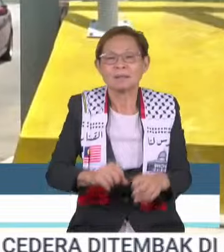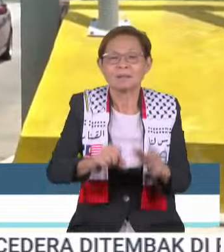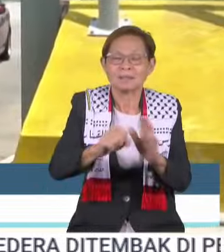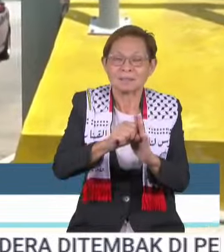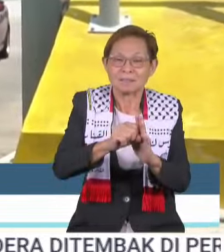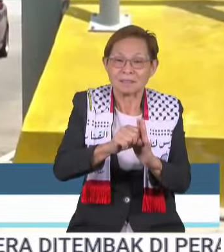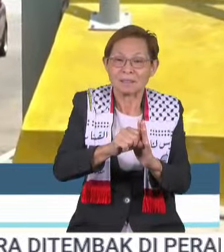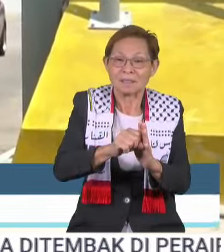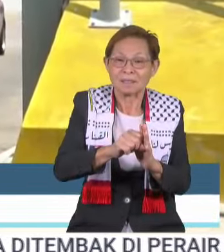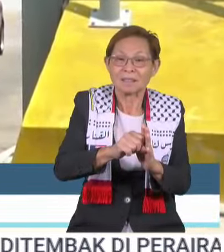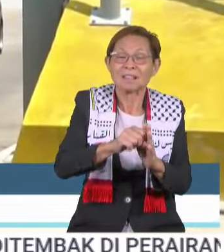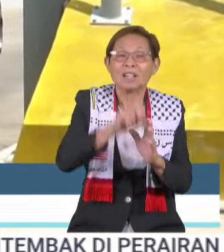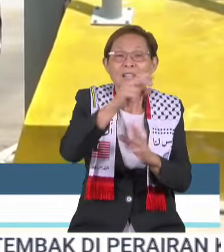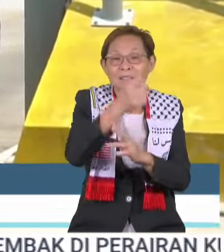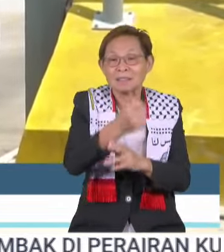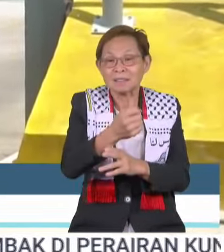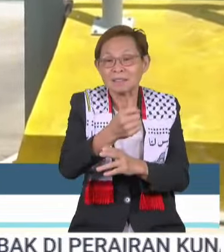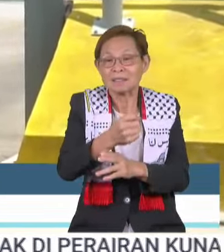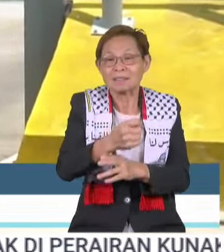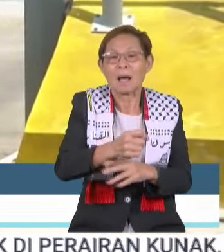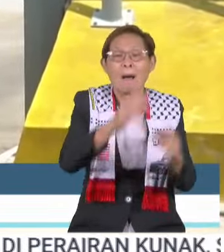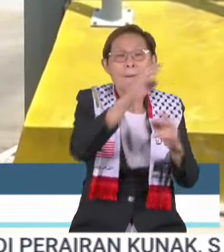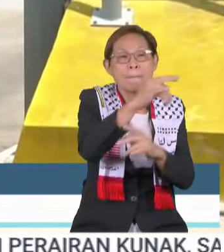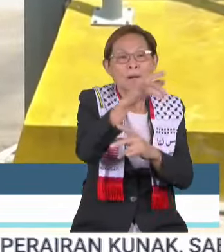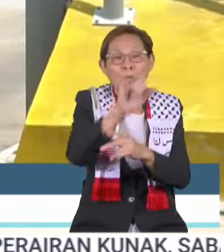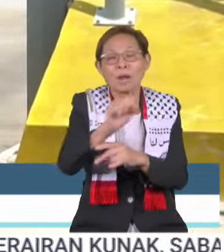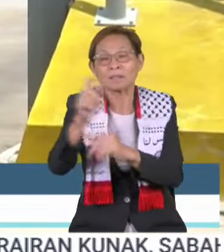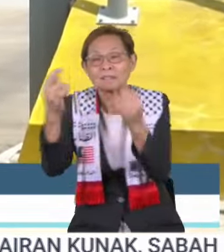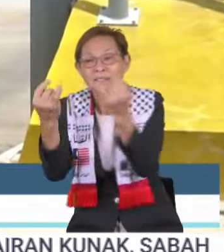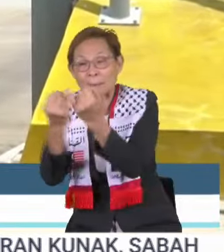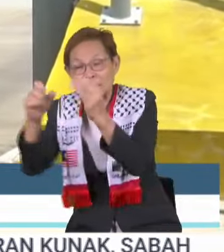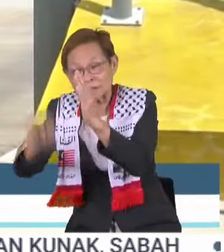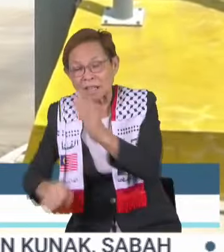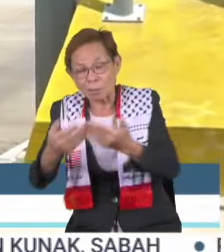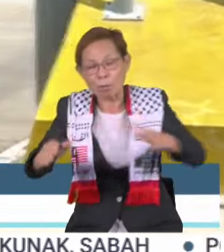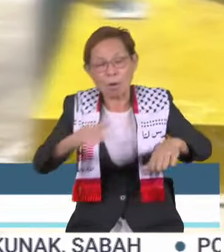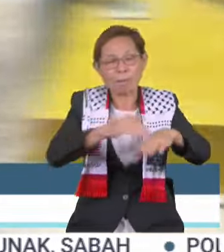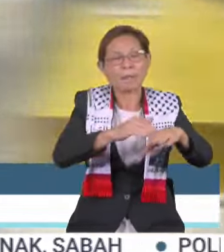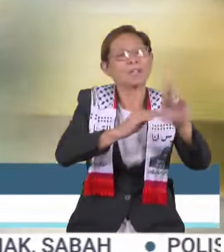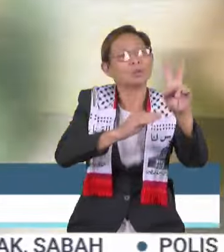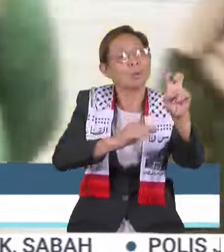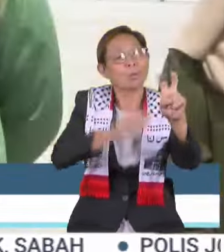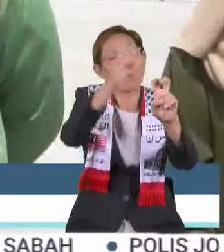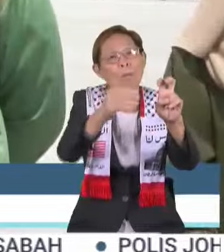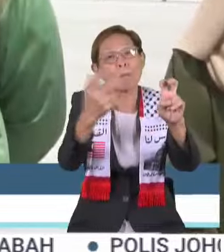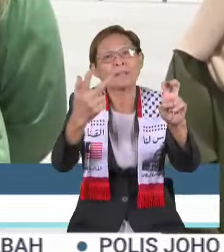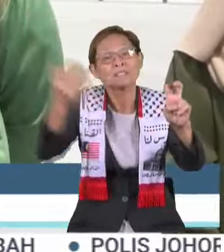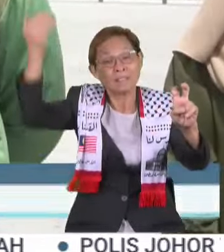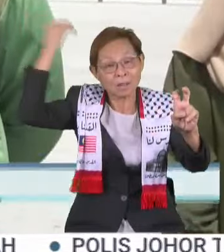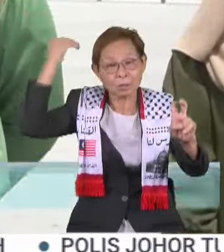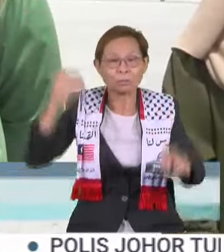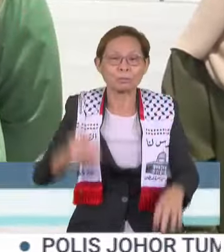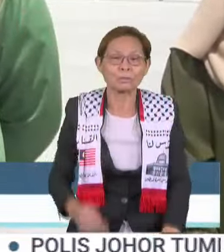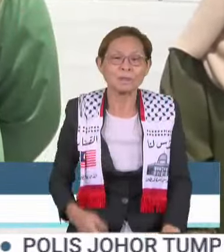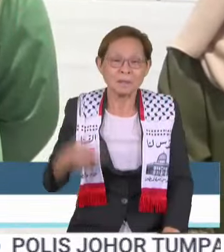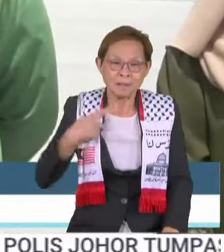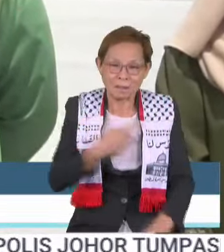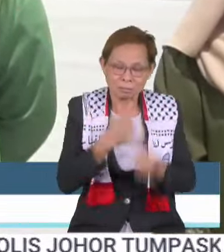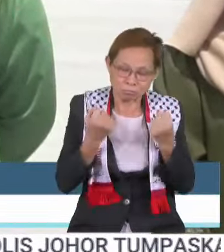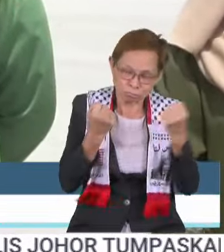11, jajaran beruas Taiping Selatan dibuka pada 12 Mac lalu. Sebab sebelum ni kita menggunakan